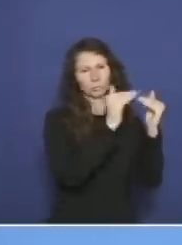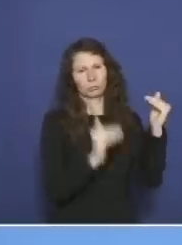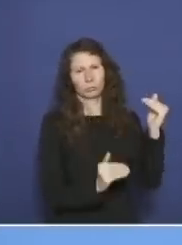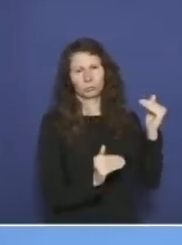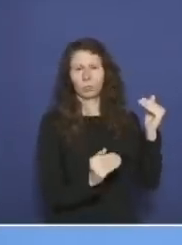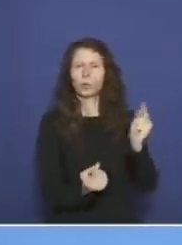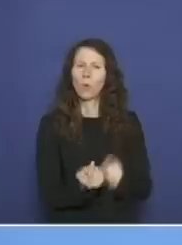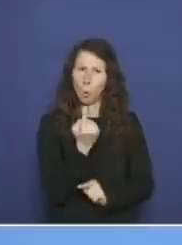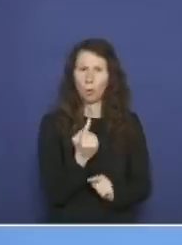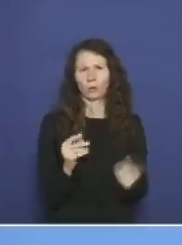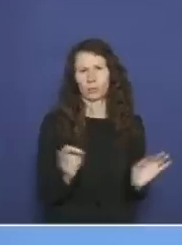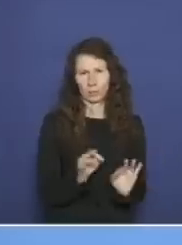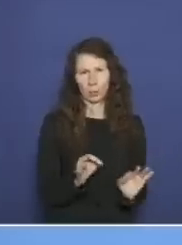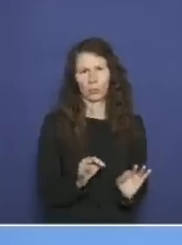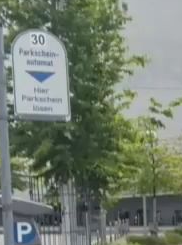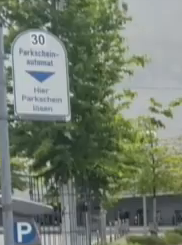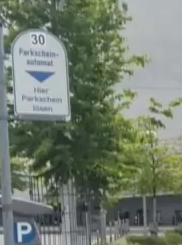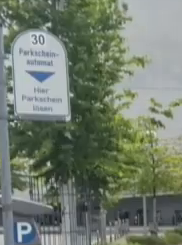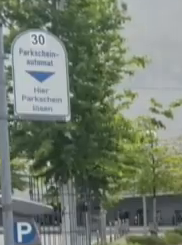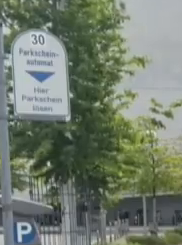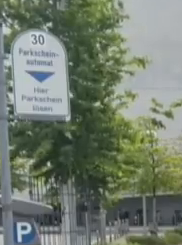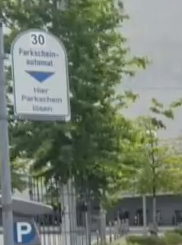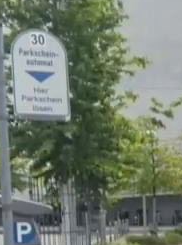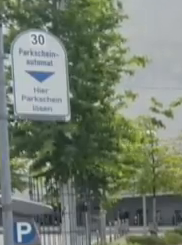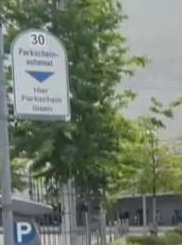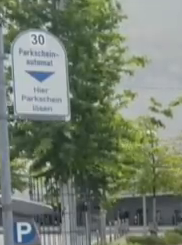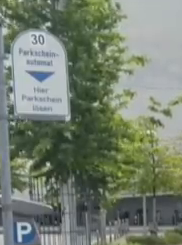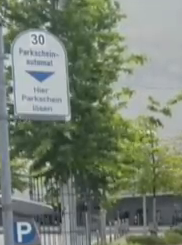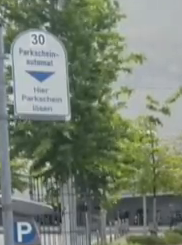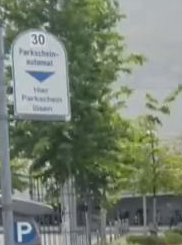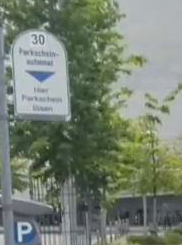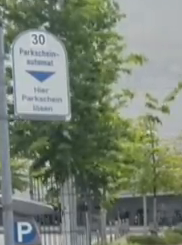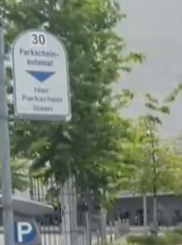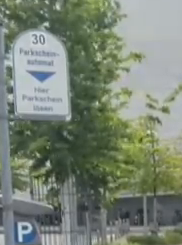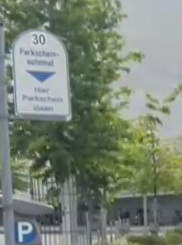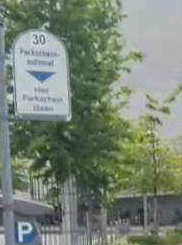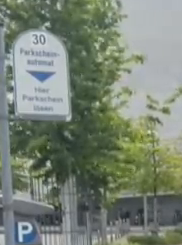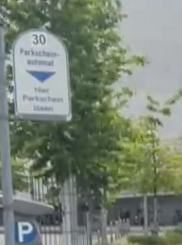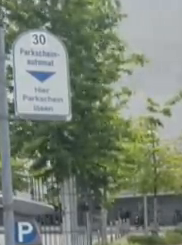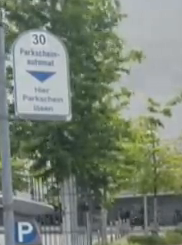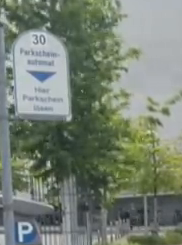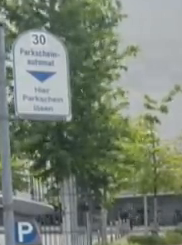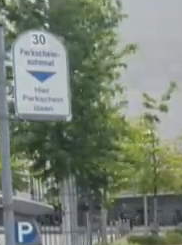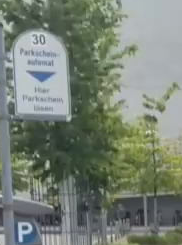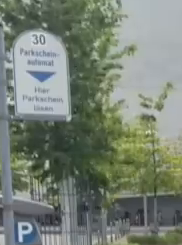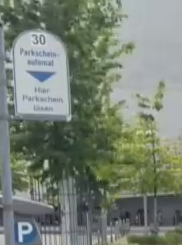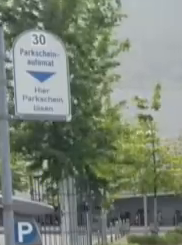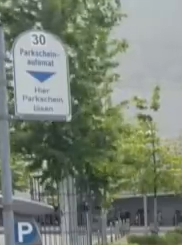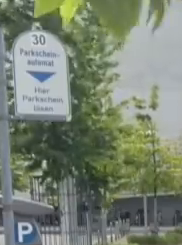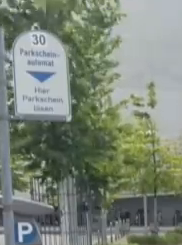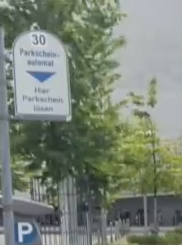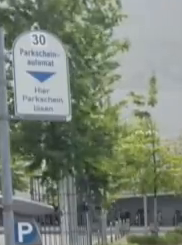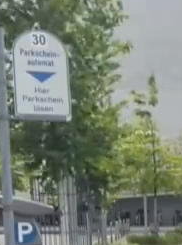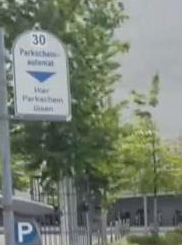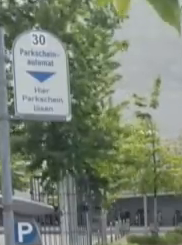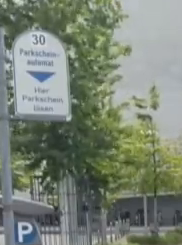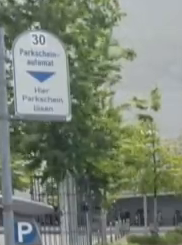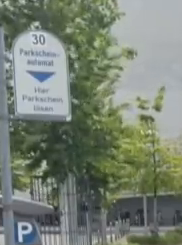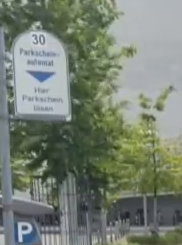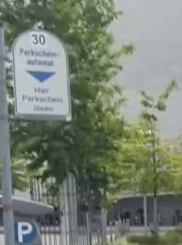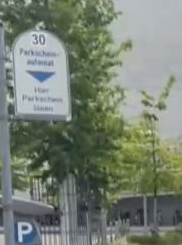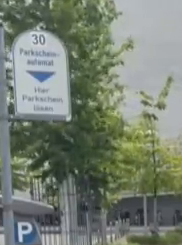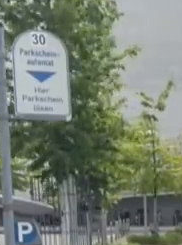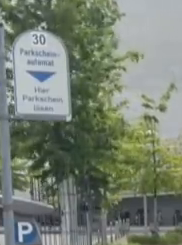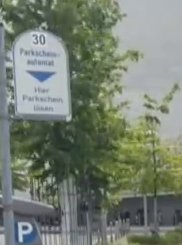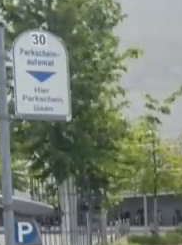sie absehbar nicht brauchen. Ja, mir tut das immer weh, nur eine Frage zu haben.